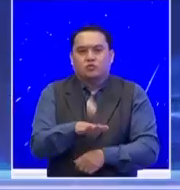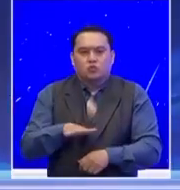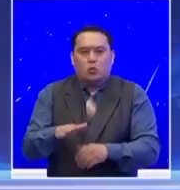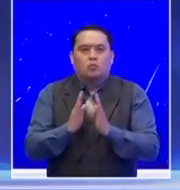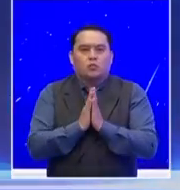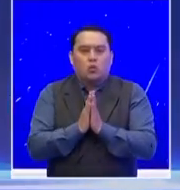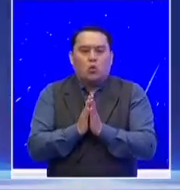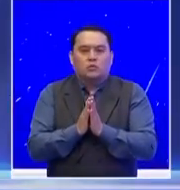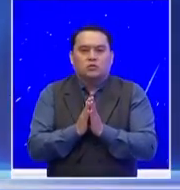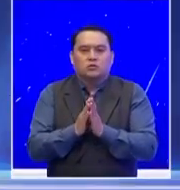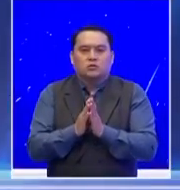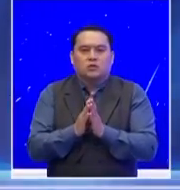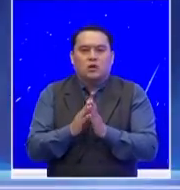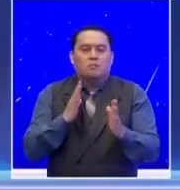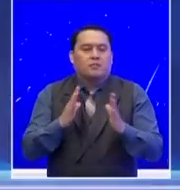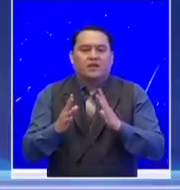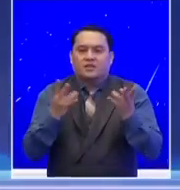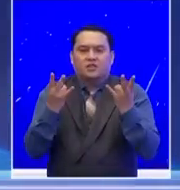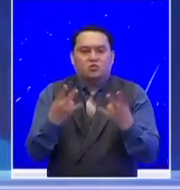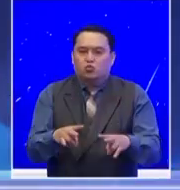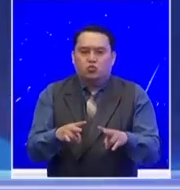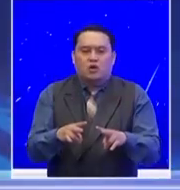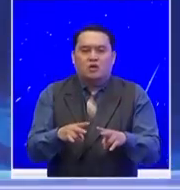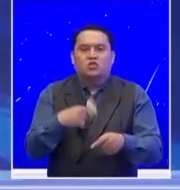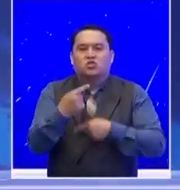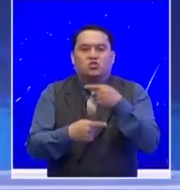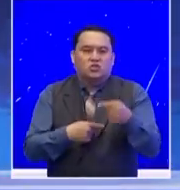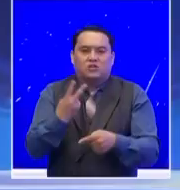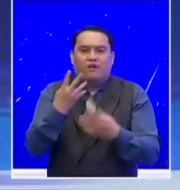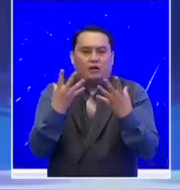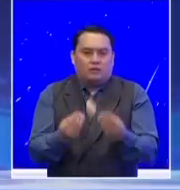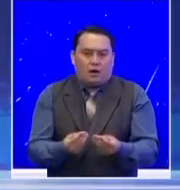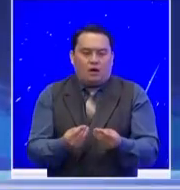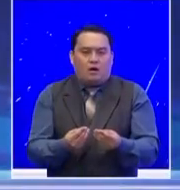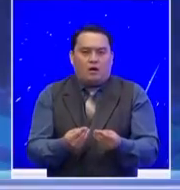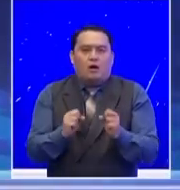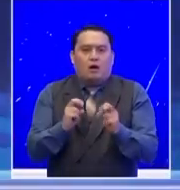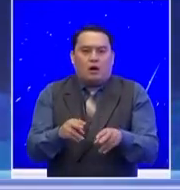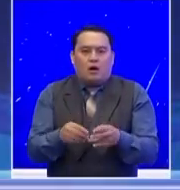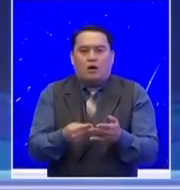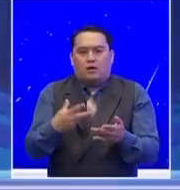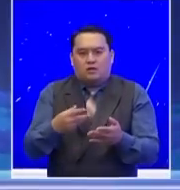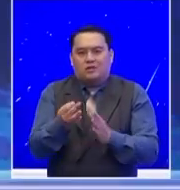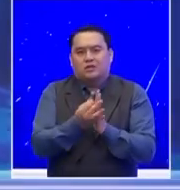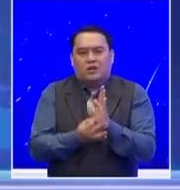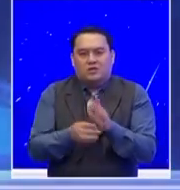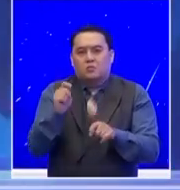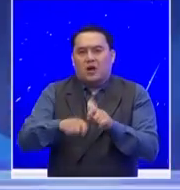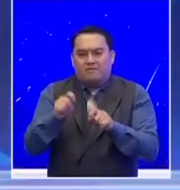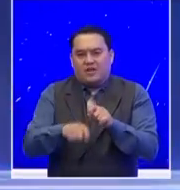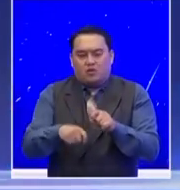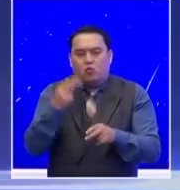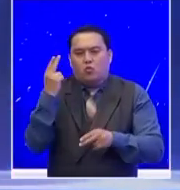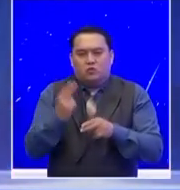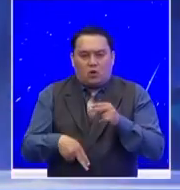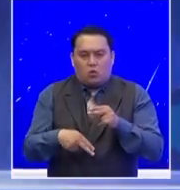просим не поддаваться панике. Эти люди через два дня, как только сдадут тесты на ПРЦ,